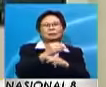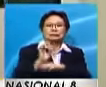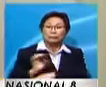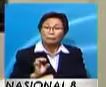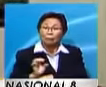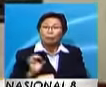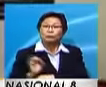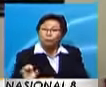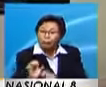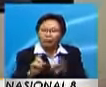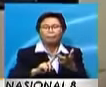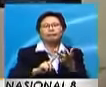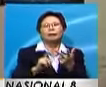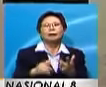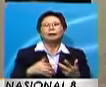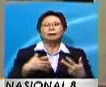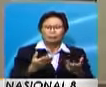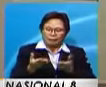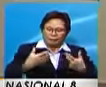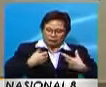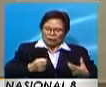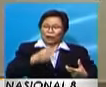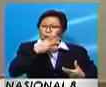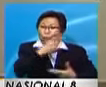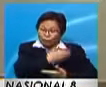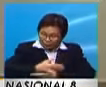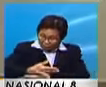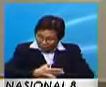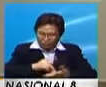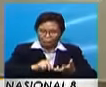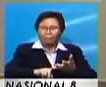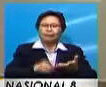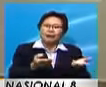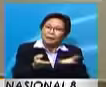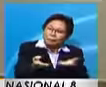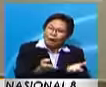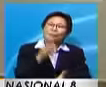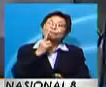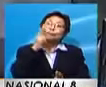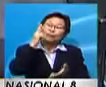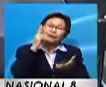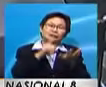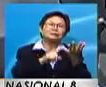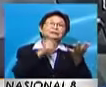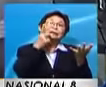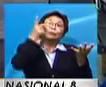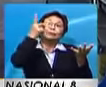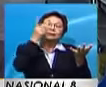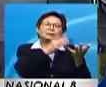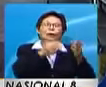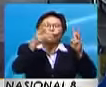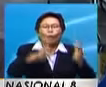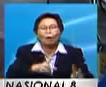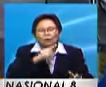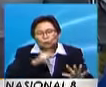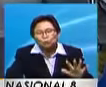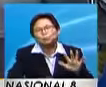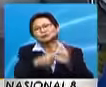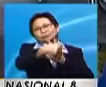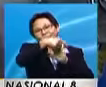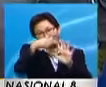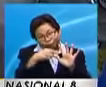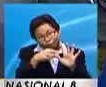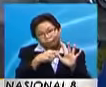kecemasan peringatan kesehatan ibu dan anak setiap hikmatan remaja dewasa dan warga emas